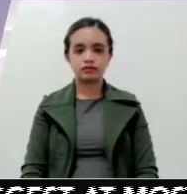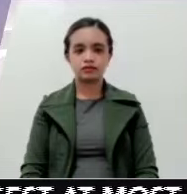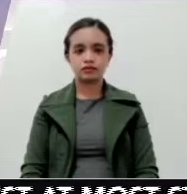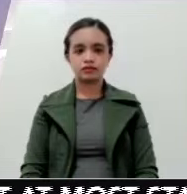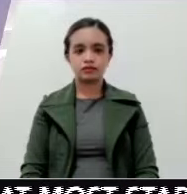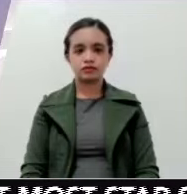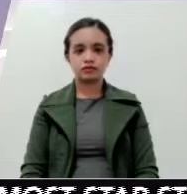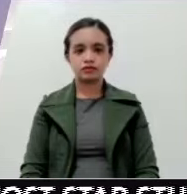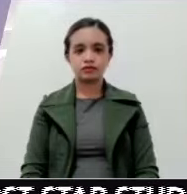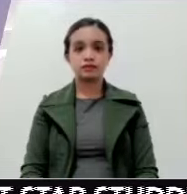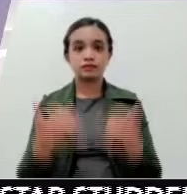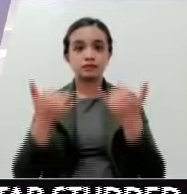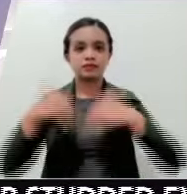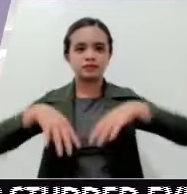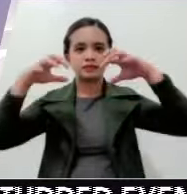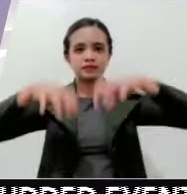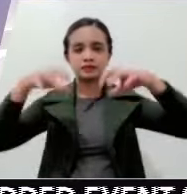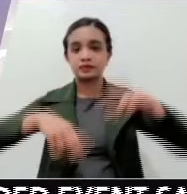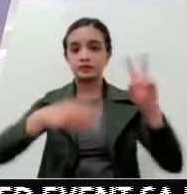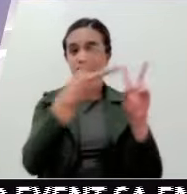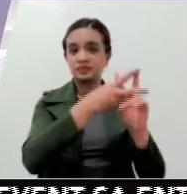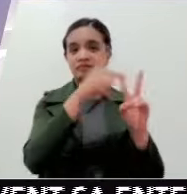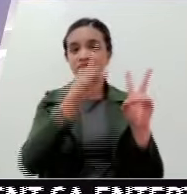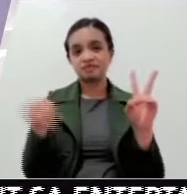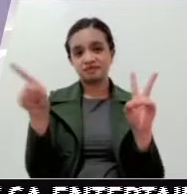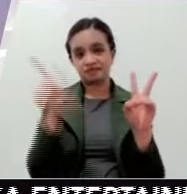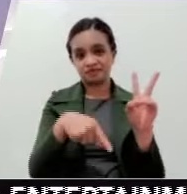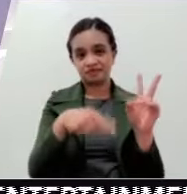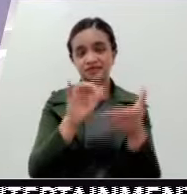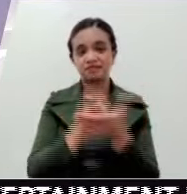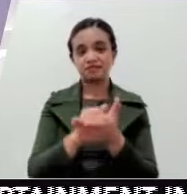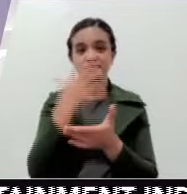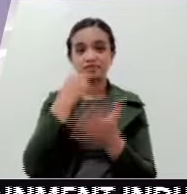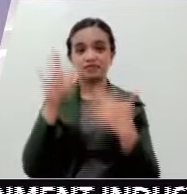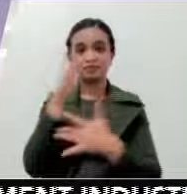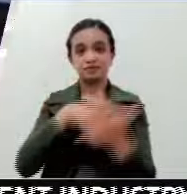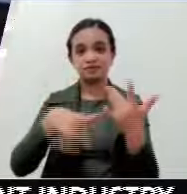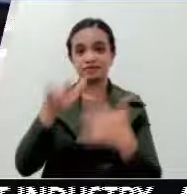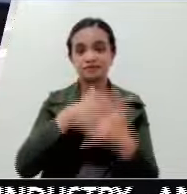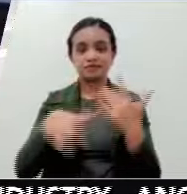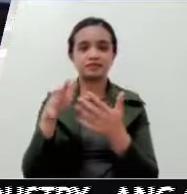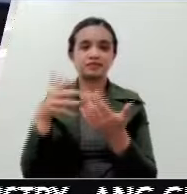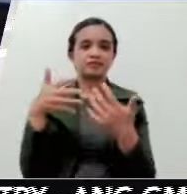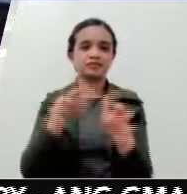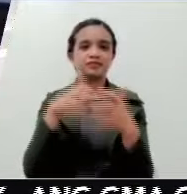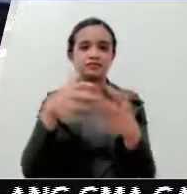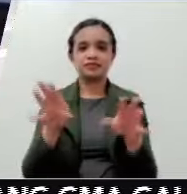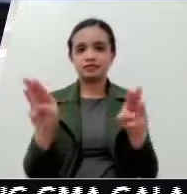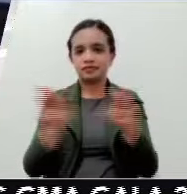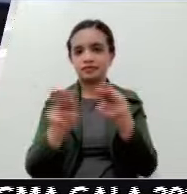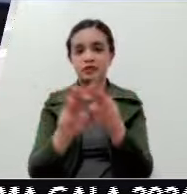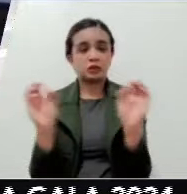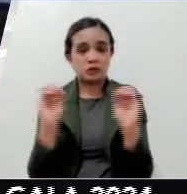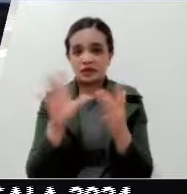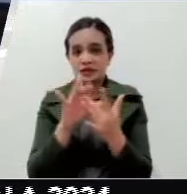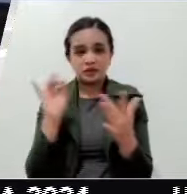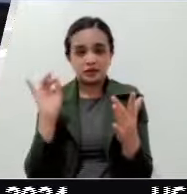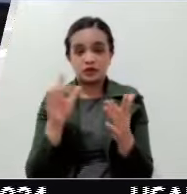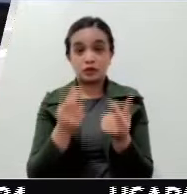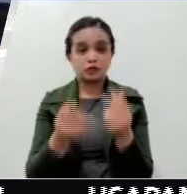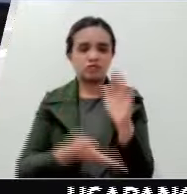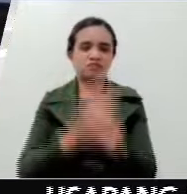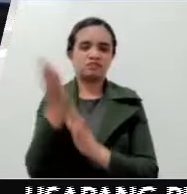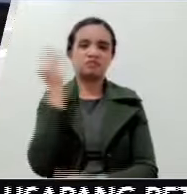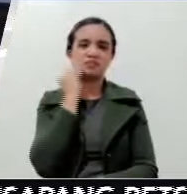Inabutan ng ulan kaya hashtag canceled ang gala ng isang fur baby sa Marikina. No choice siya, kaya umuwi na lang.